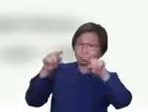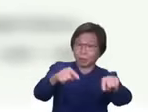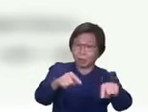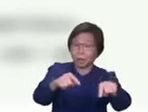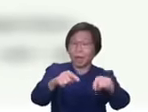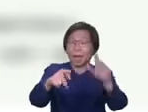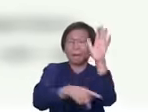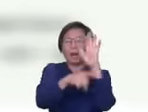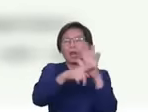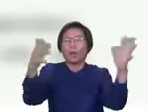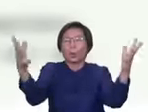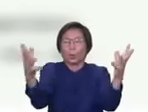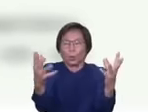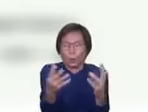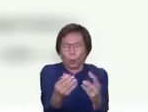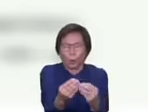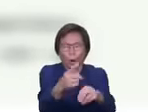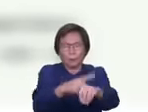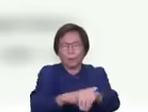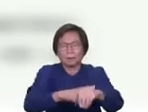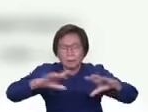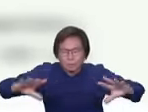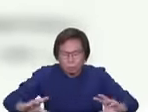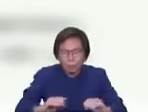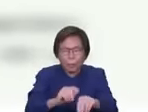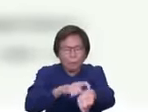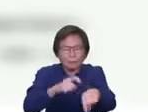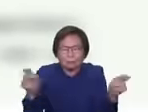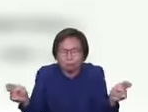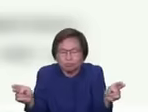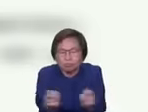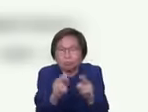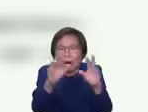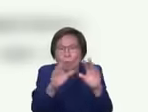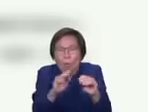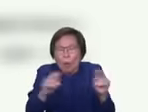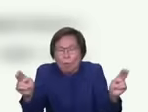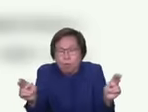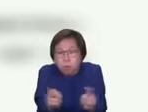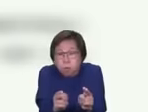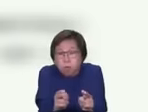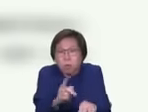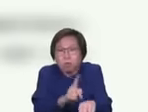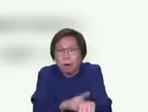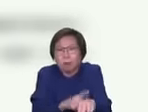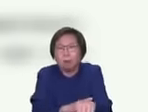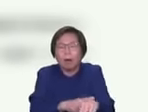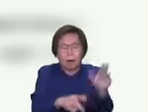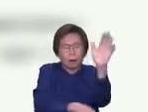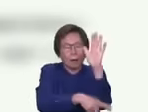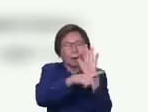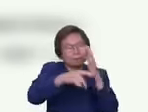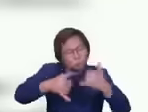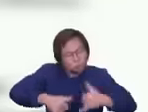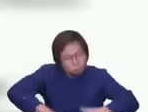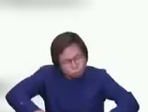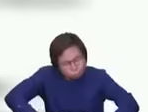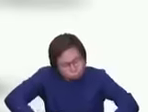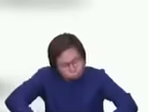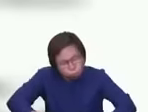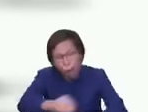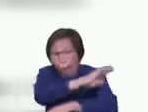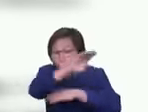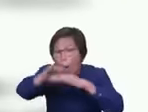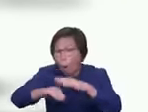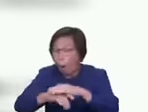paling mandi kurangkan dan tipe persidangan dipendekkan bagi memastikan sedang khas palingan terus bejalan lancar semua